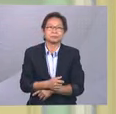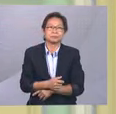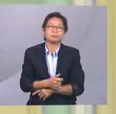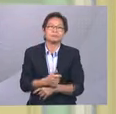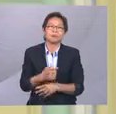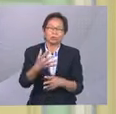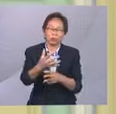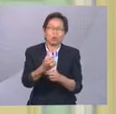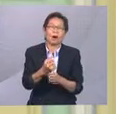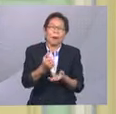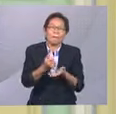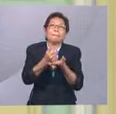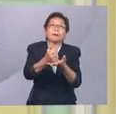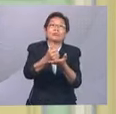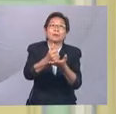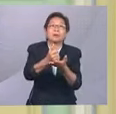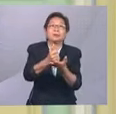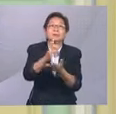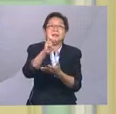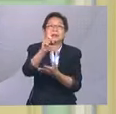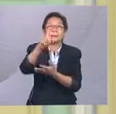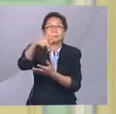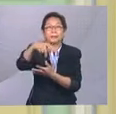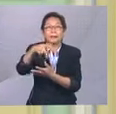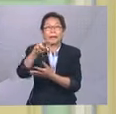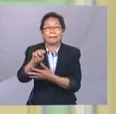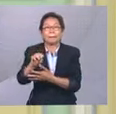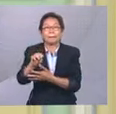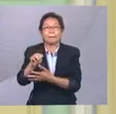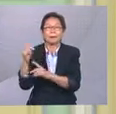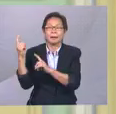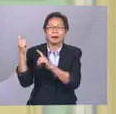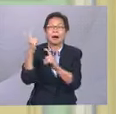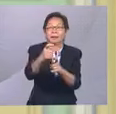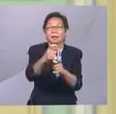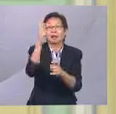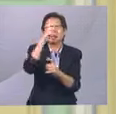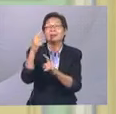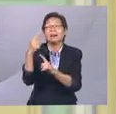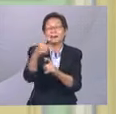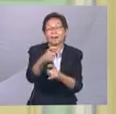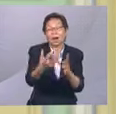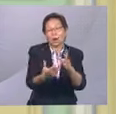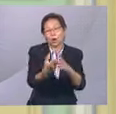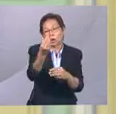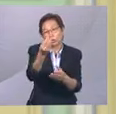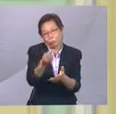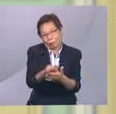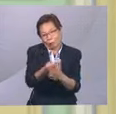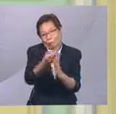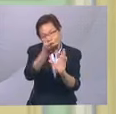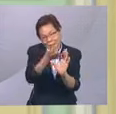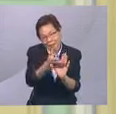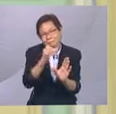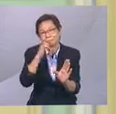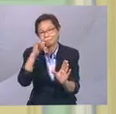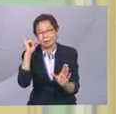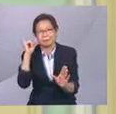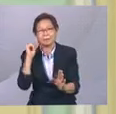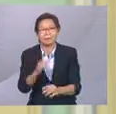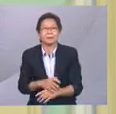bantuan BPN Hai yang dibagikan oleh kerajaan menjadi ramai yang keluar Hai